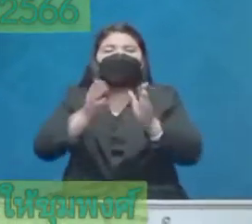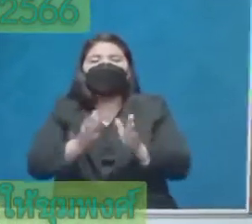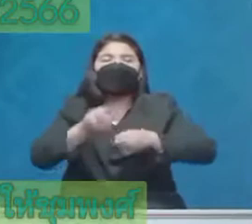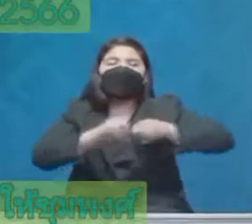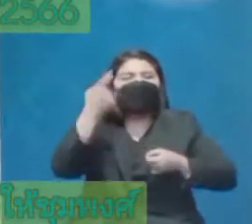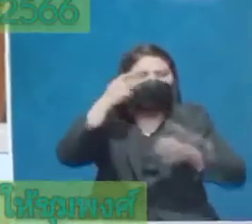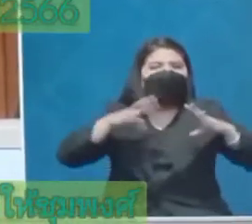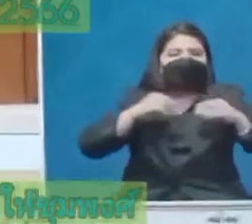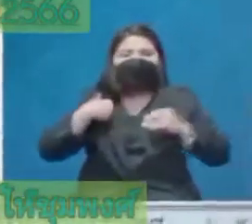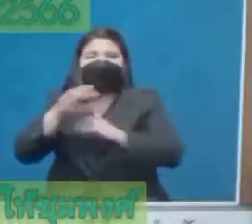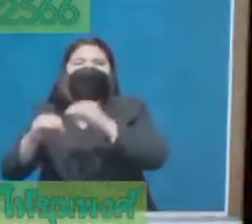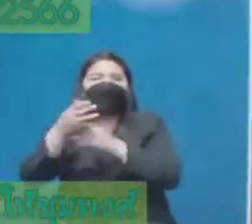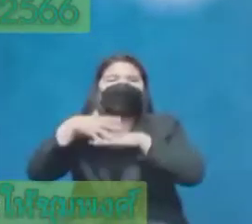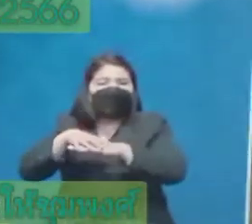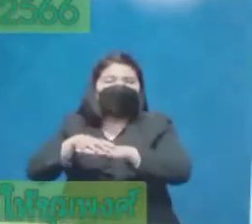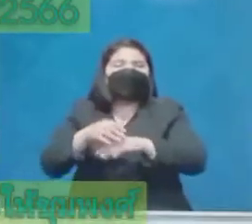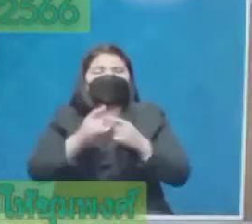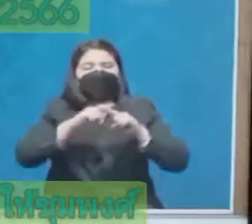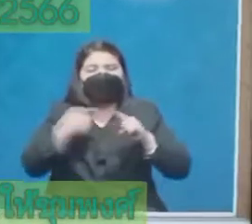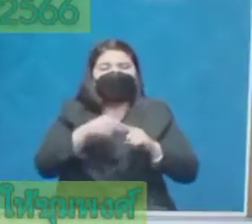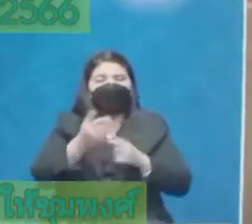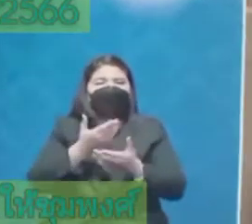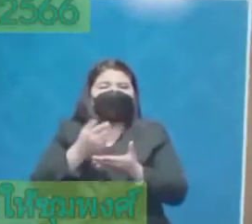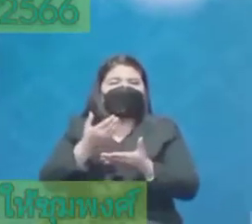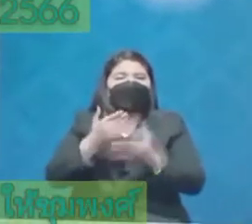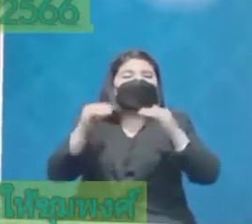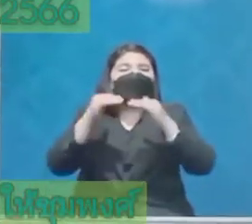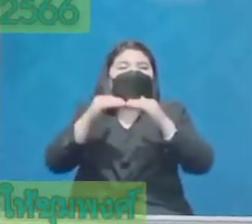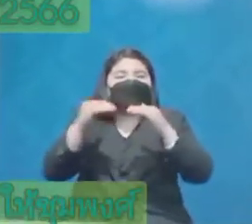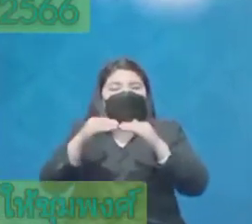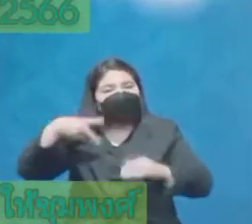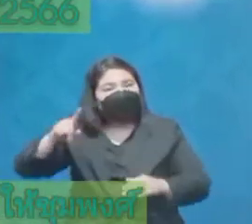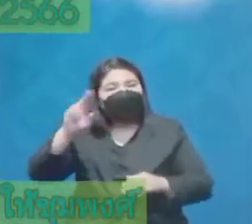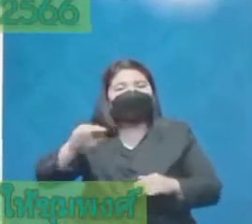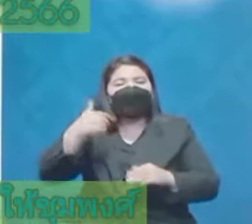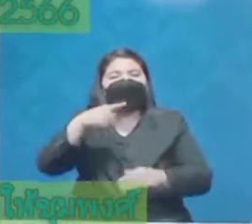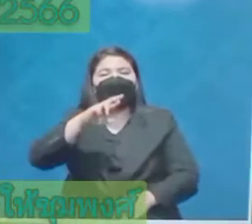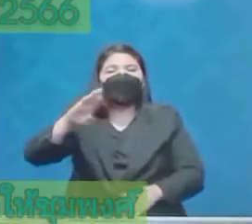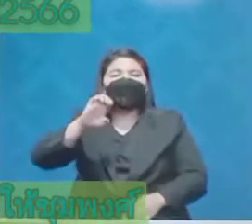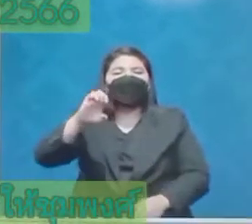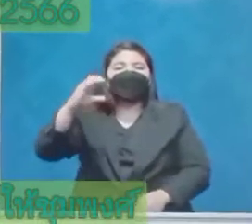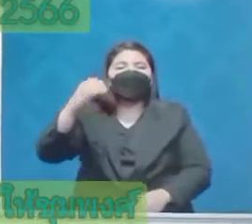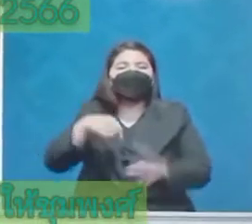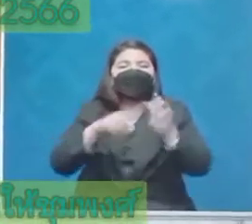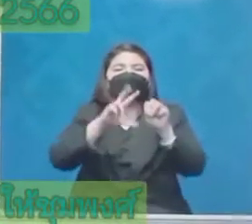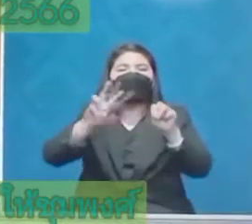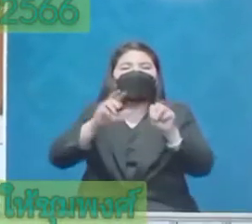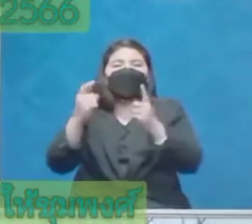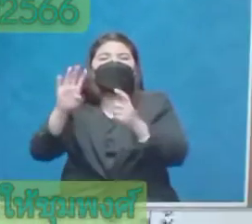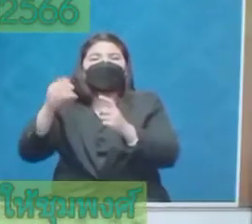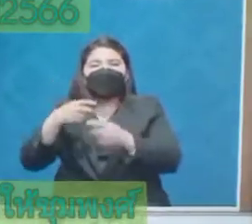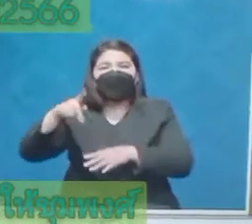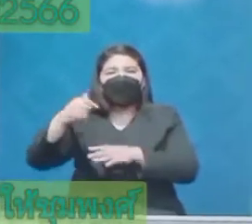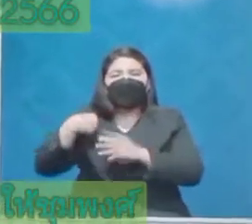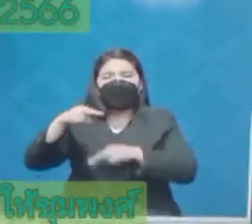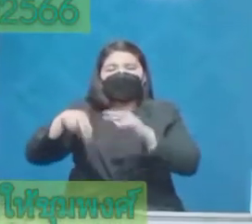วเห็นด้วยยินดีเข้าร่วมโครงการทั้งนี้สปปจะต้องชดเชยสิทธิ์ที่ในการใช้ประโยชน์ที่ดินตามพ.ร. EEC มาตรา36 36 วรรค 4แก่เกษตรกรที่ใช้ประโยชน์ที่ดินอ